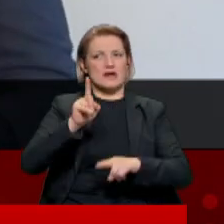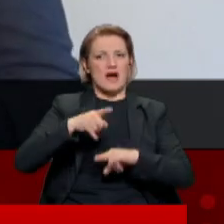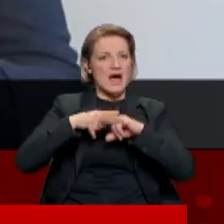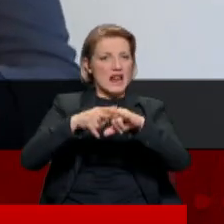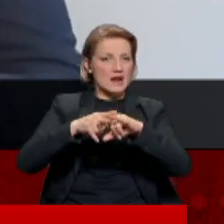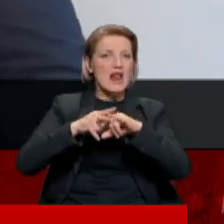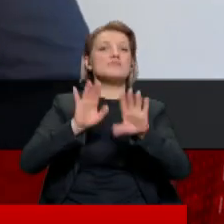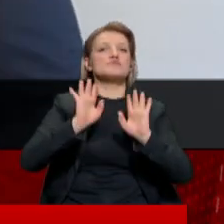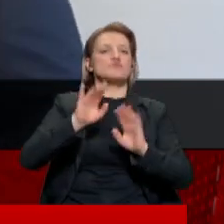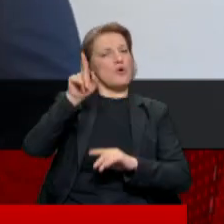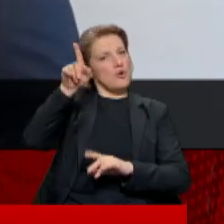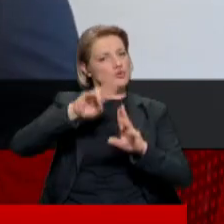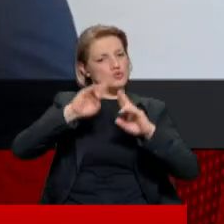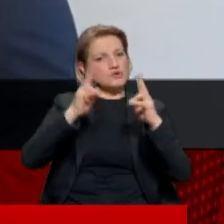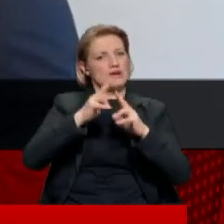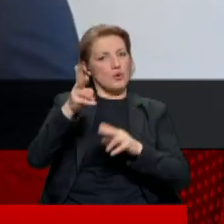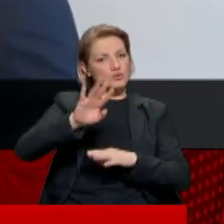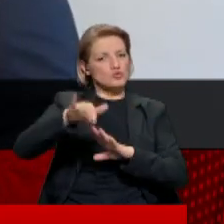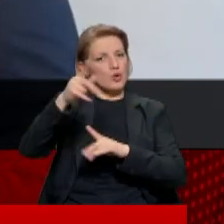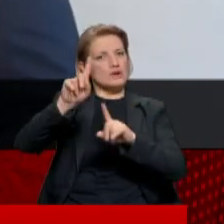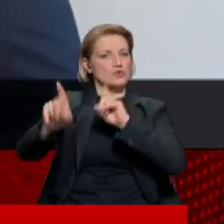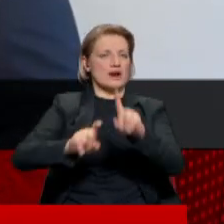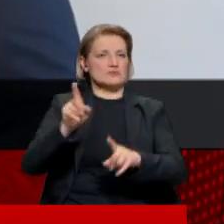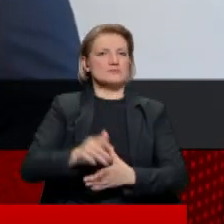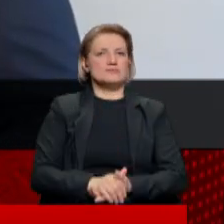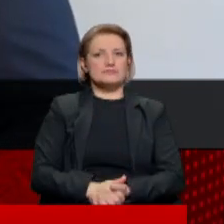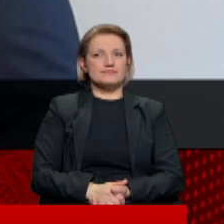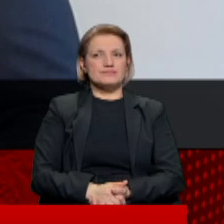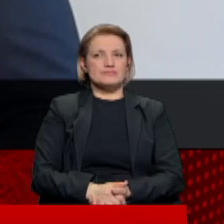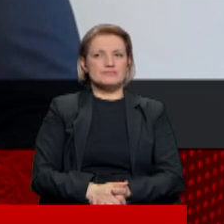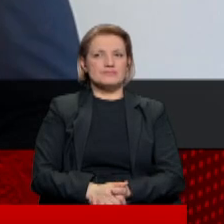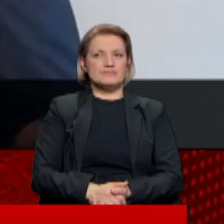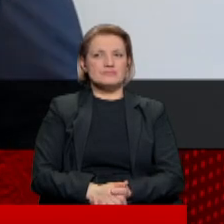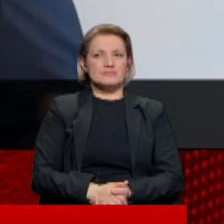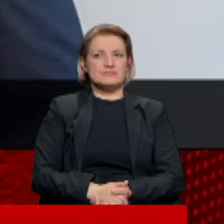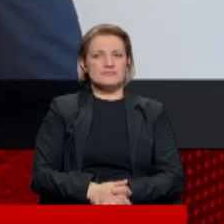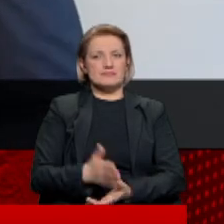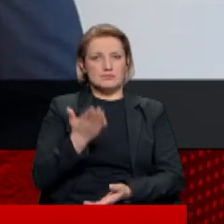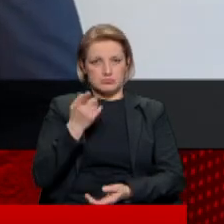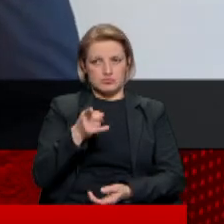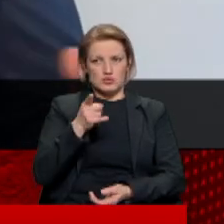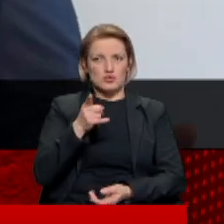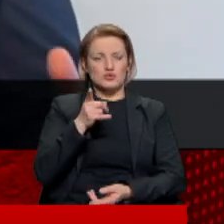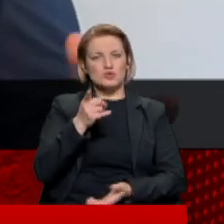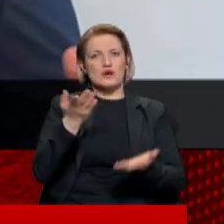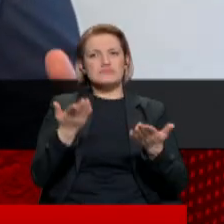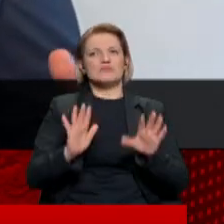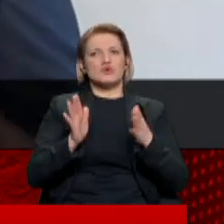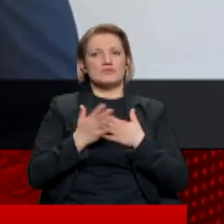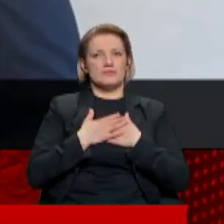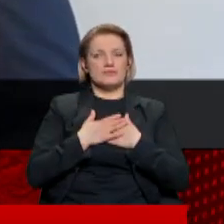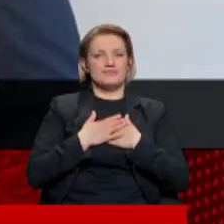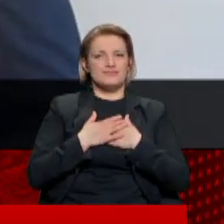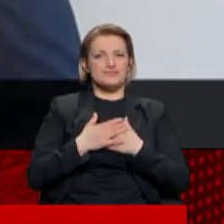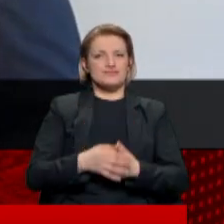Hakkını helal etmiş mi etmemiş mi gidenler? Yani bu Bunu da kabul etmiyorum. Helallik